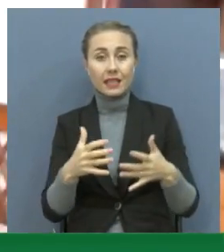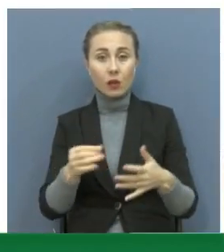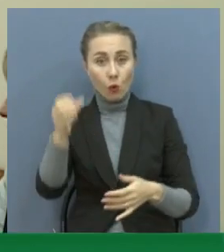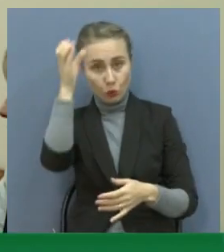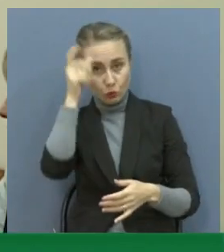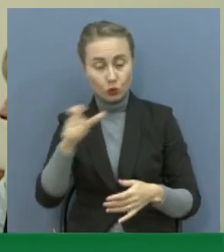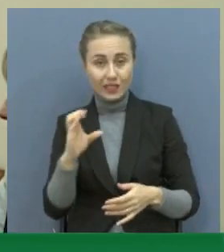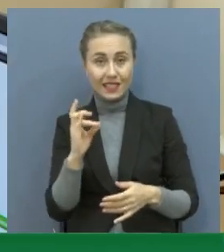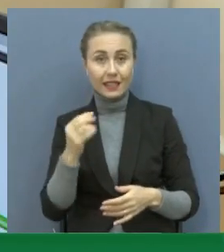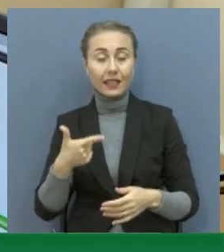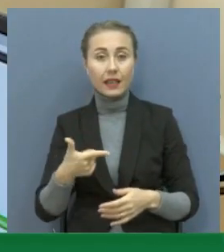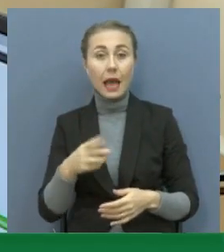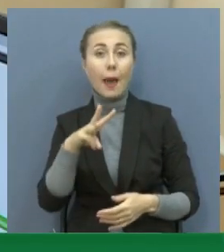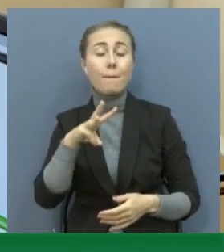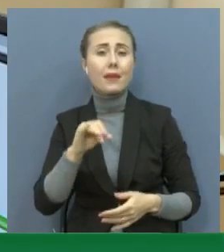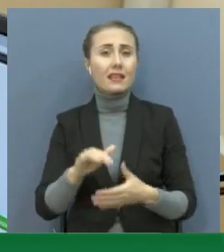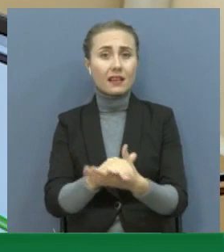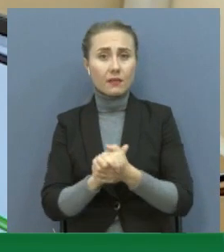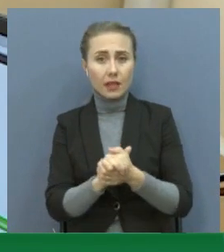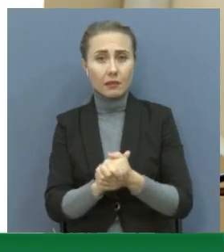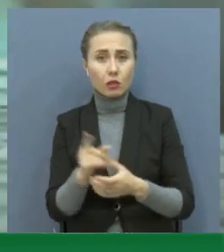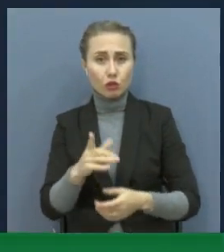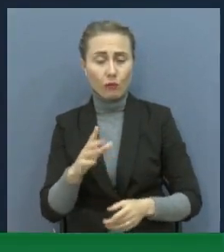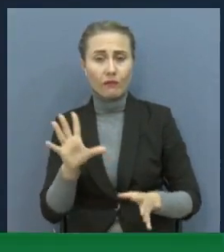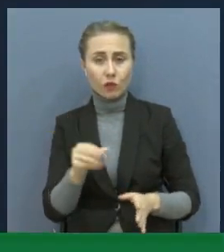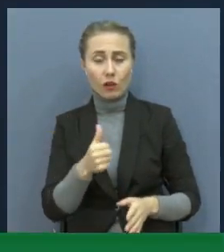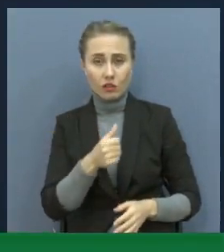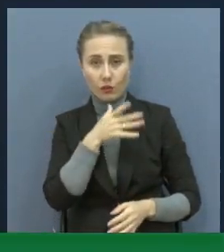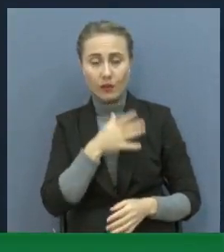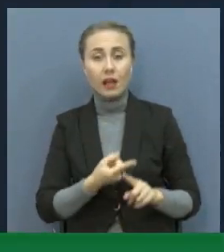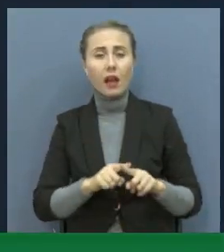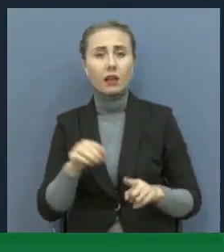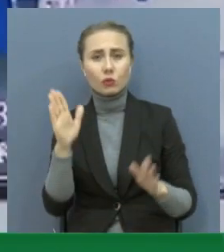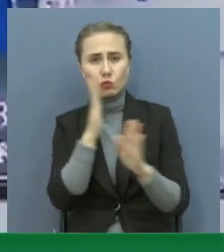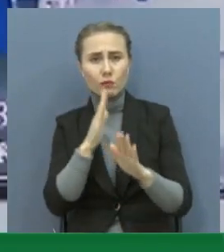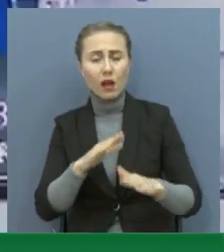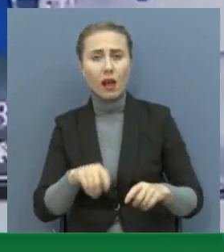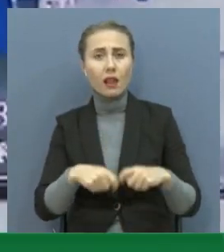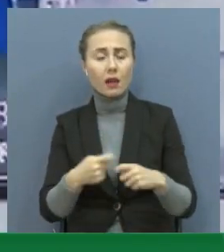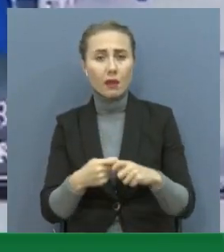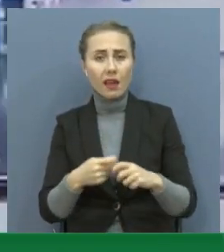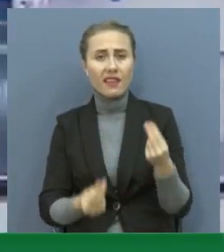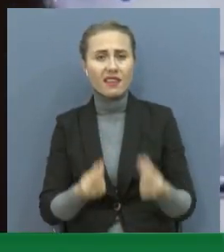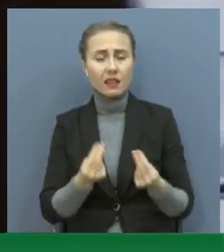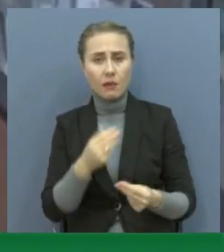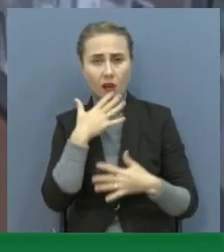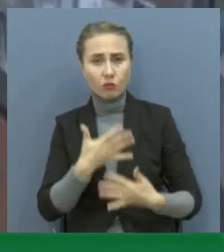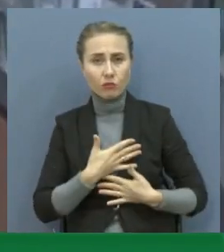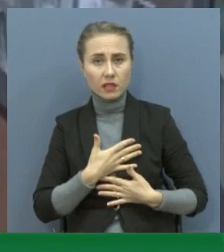СНГ. Медиация. Перемирие во благо. Когда ломается судьба. Игромания. Реальные